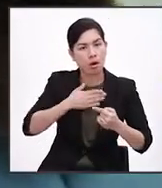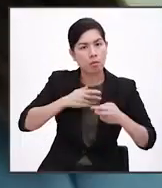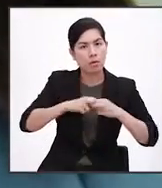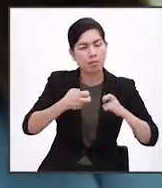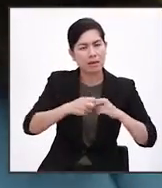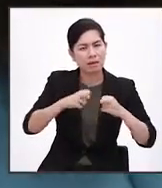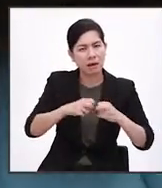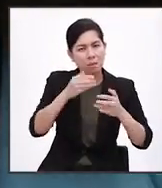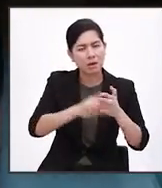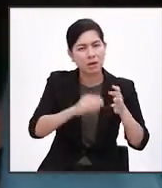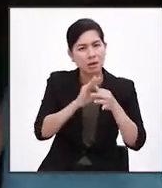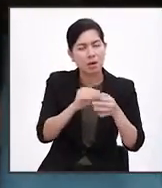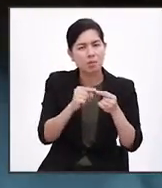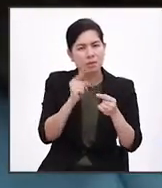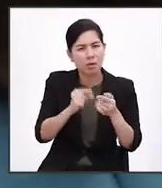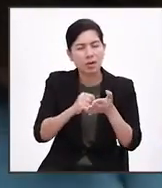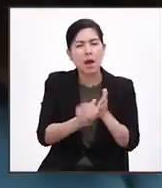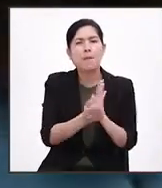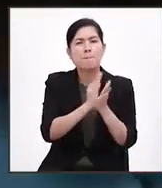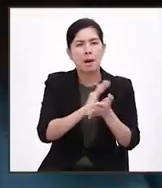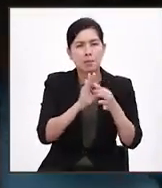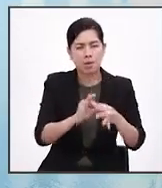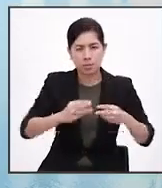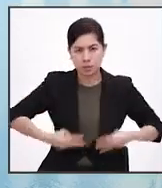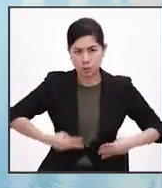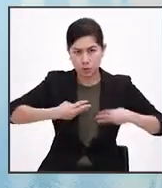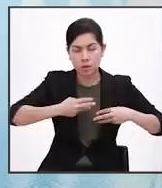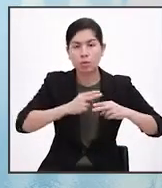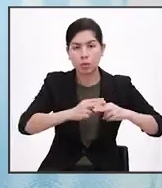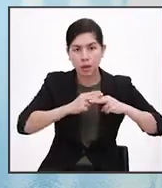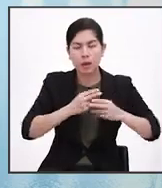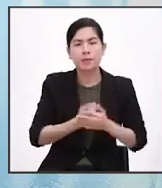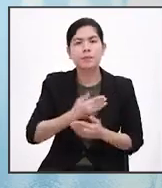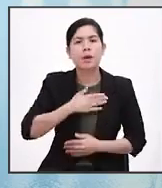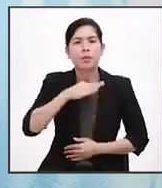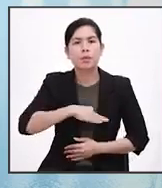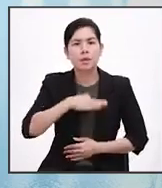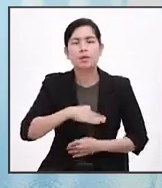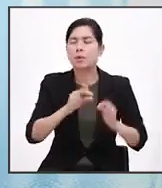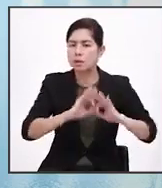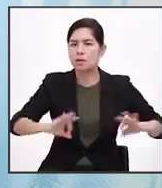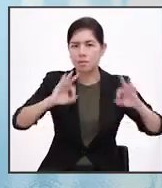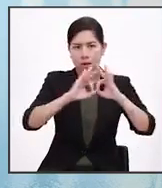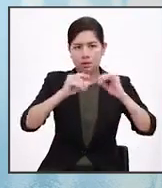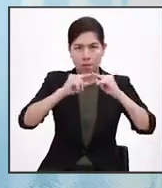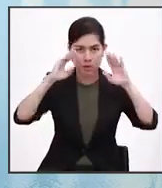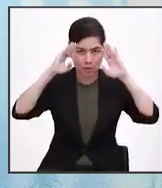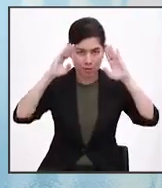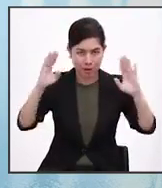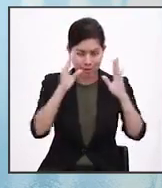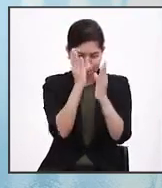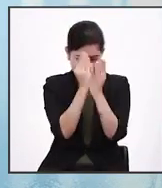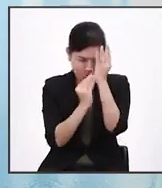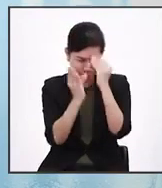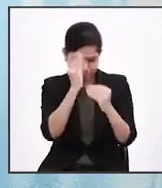ใหญ่หน่อยในการที่เราต้องปรับเปลี่ยนชีวิตของตัวเองอะไรอย่างเงี้ยค่ะทันก็เลยคิดว่ามันเป็นแบบบทเรียนอย่างนึงที่เราได้เรียนรู้แล้วก็ก้าวข้ามมันม